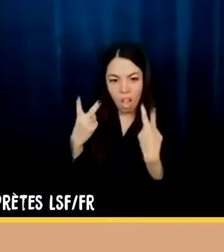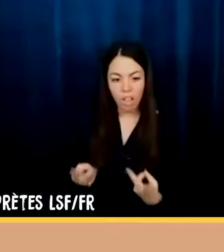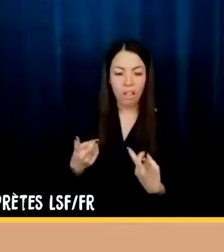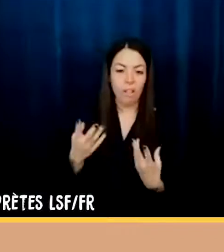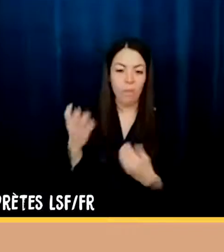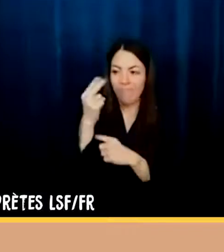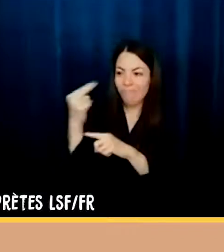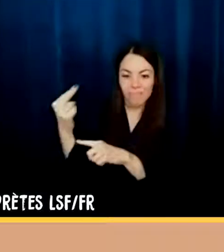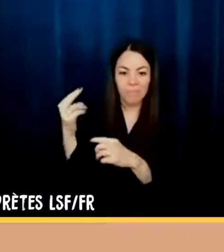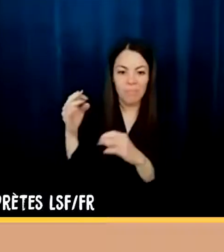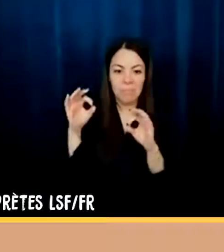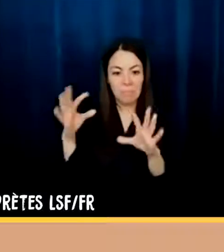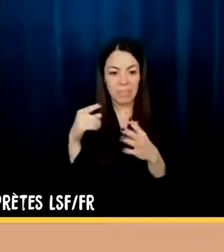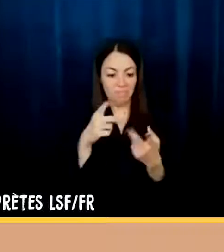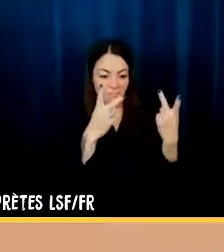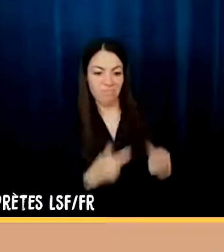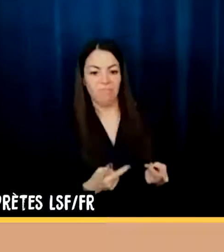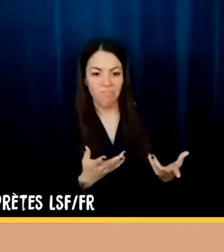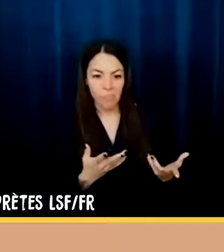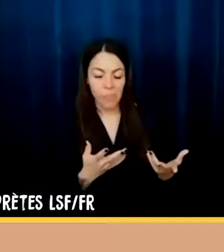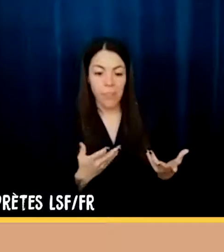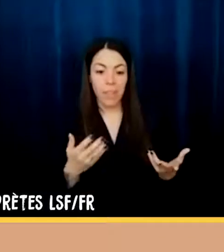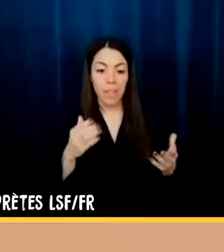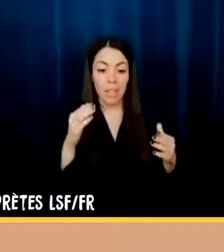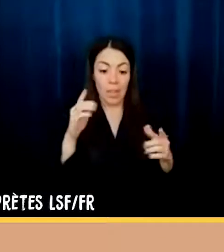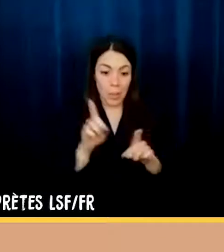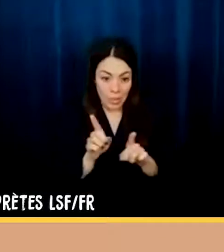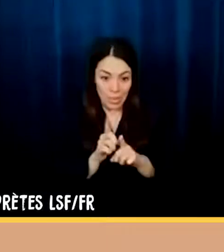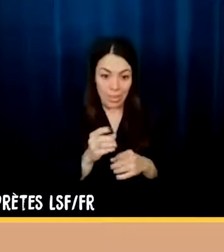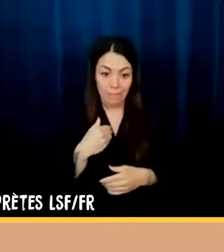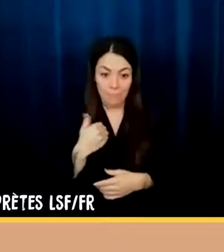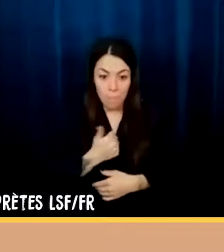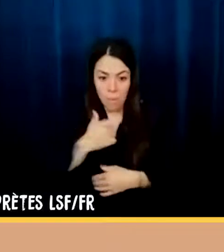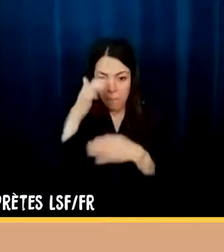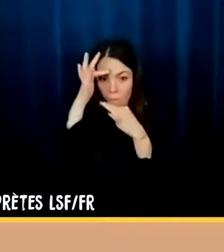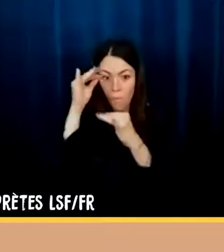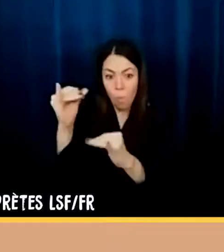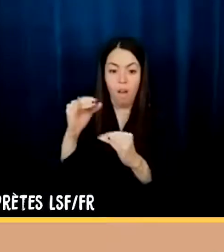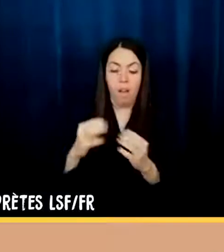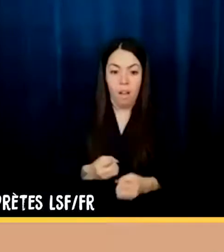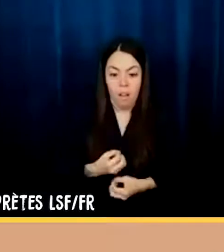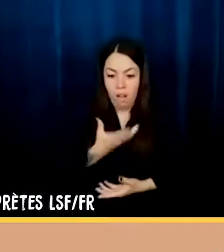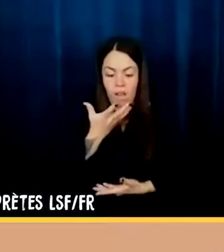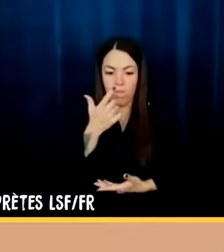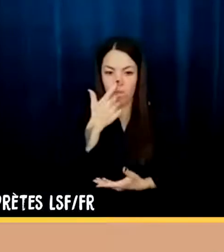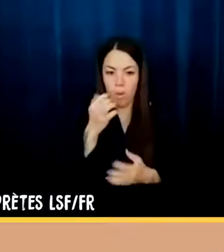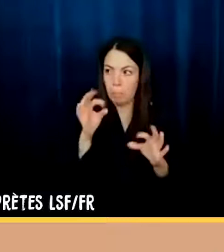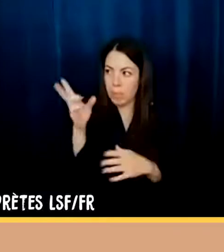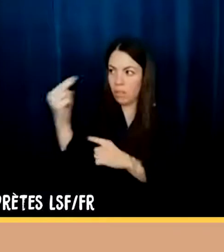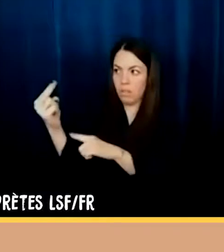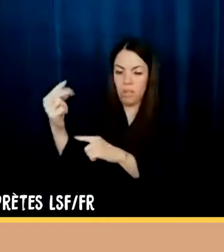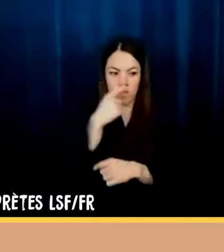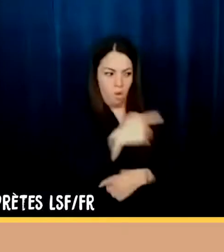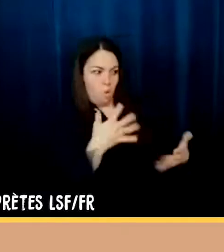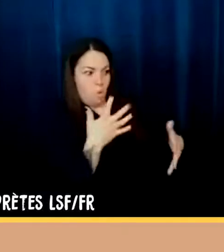générale, préoccupée aussi par le fait que ma foi est considérée comme un danger au vivre ensemble. Alors, toutes